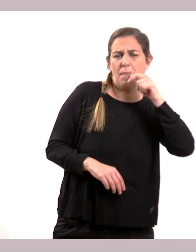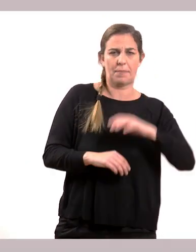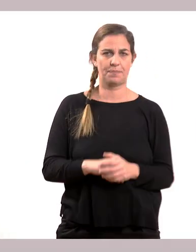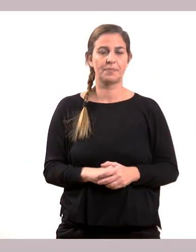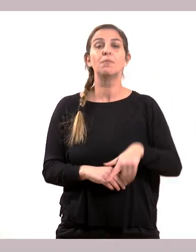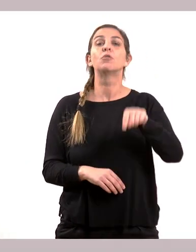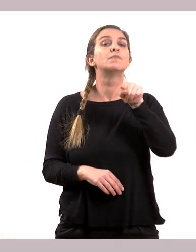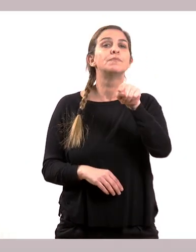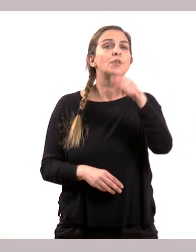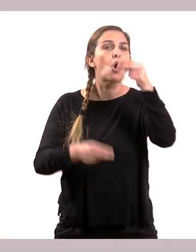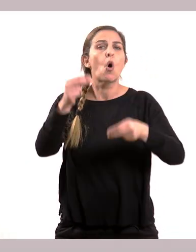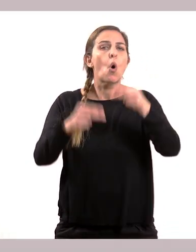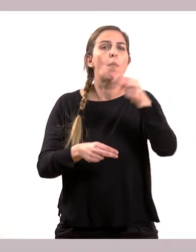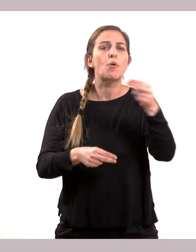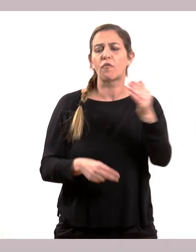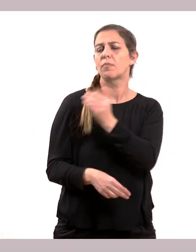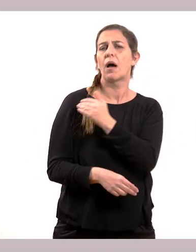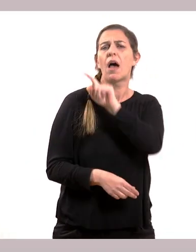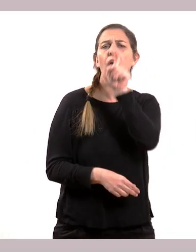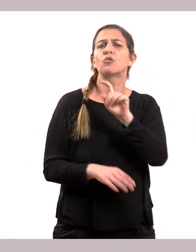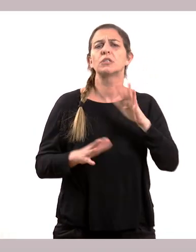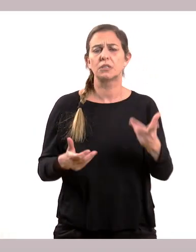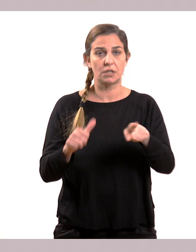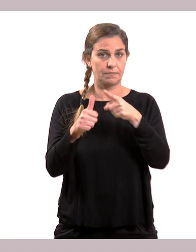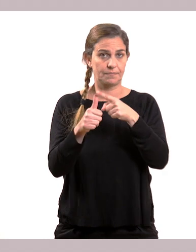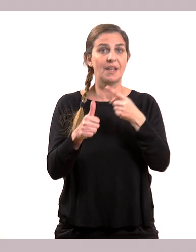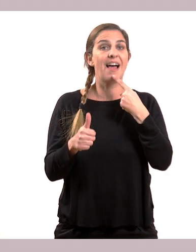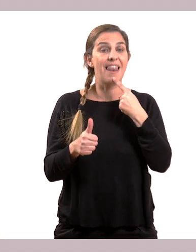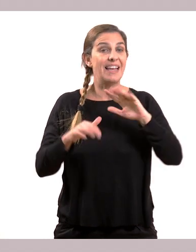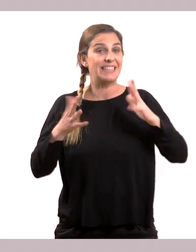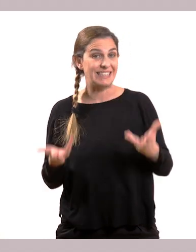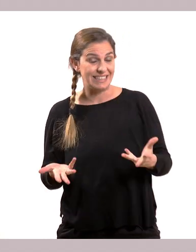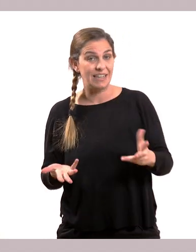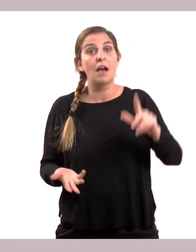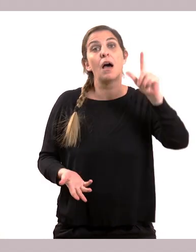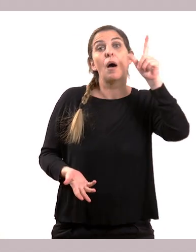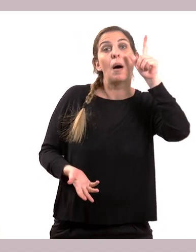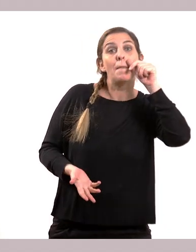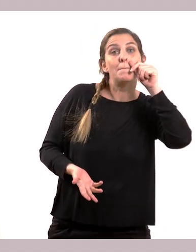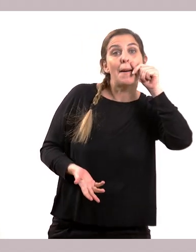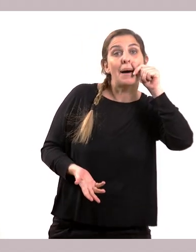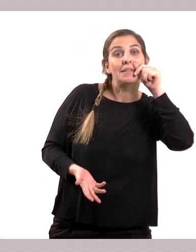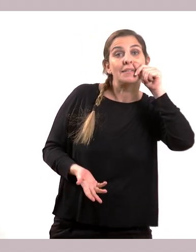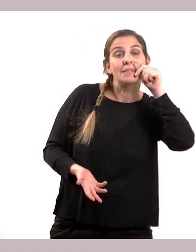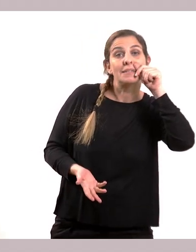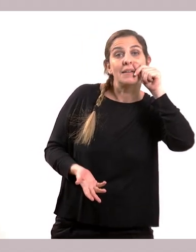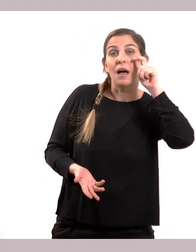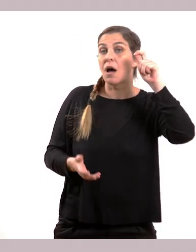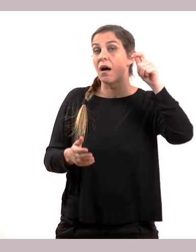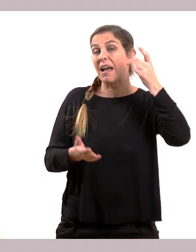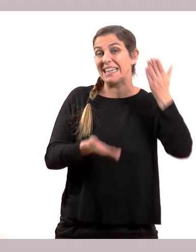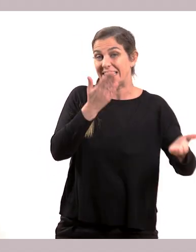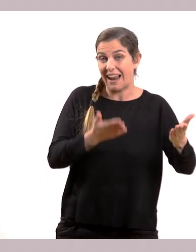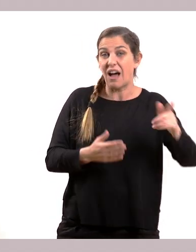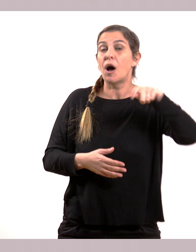ερώτημα. Το διαβάσατε? Πόσα περισσότερα κιλά ζυγίζει ο μπαμπάς από τη μαμά? Ποιος είναι